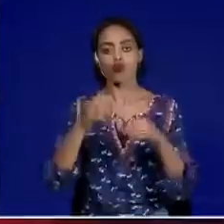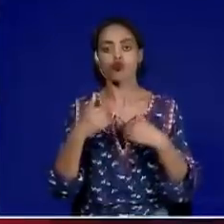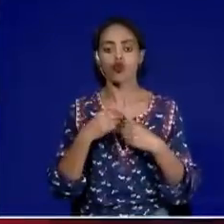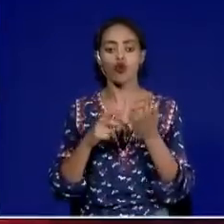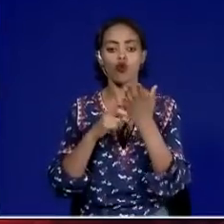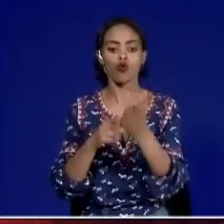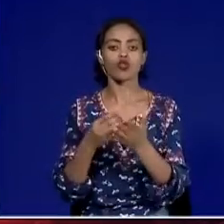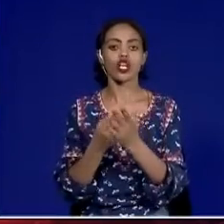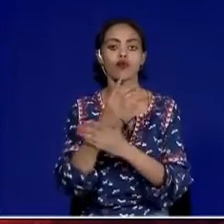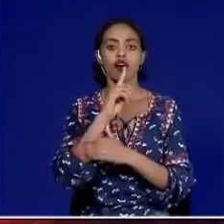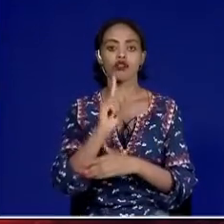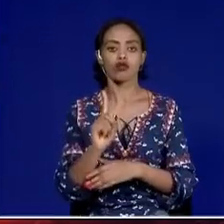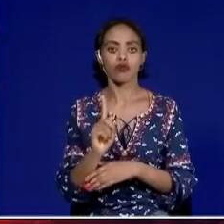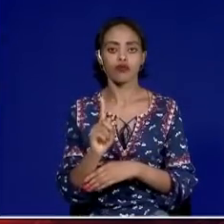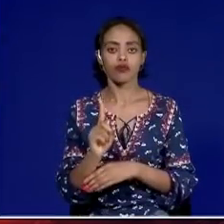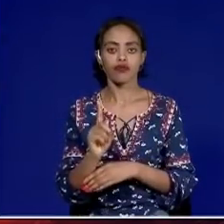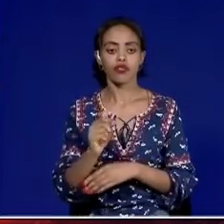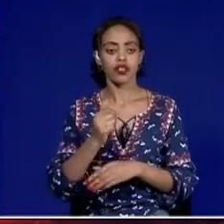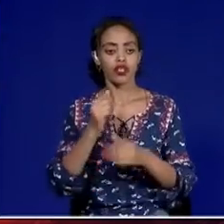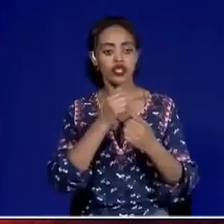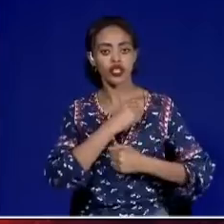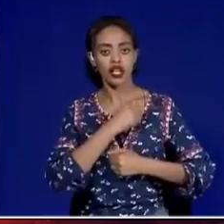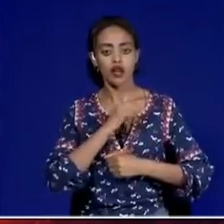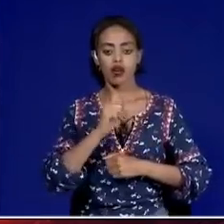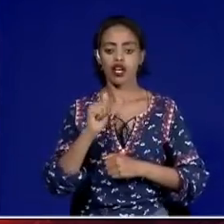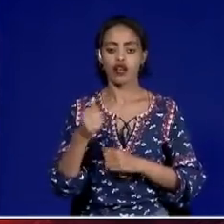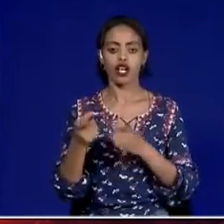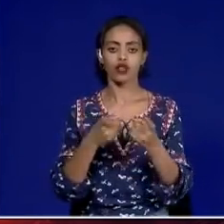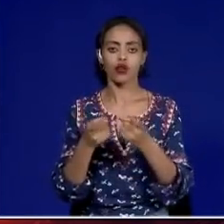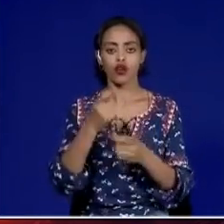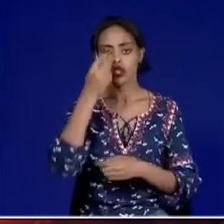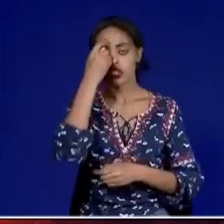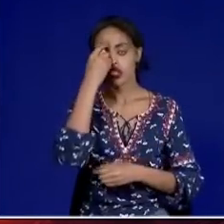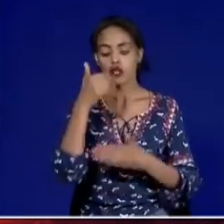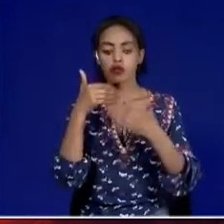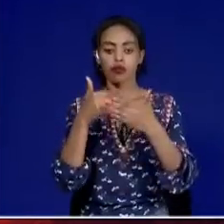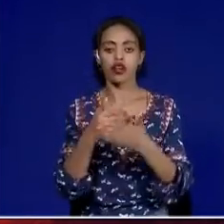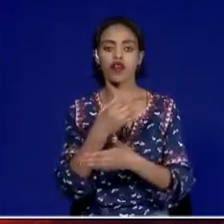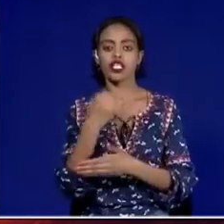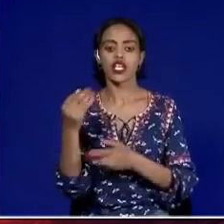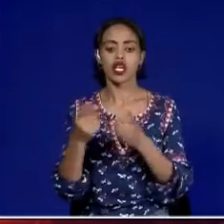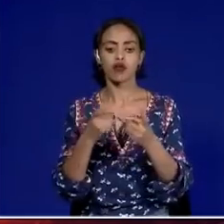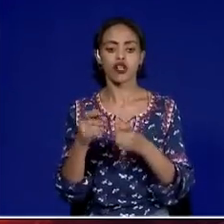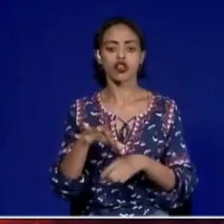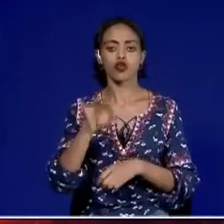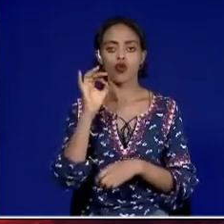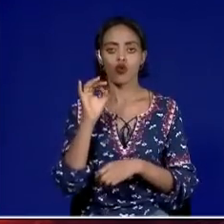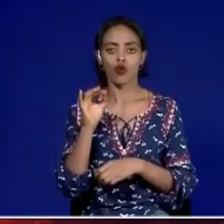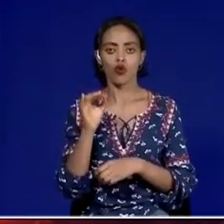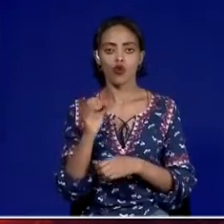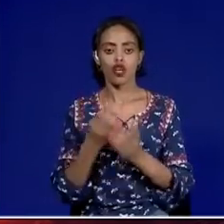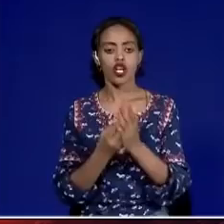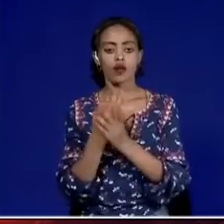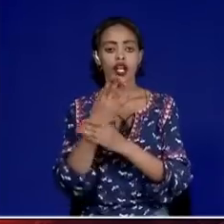لوم دتغادالاي حزبي بعل خال بعل خاتم محضرلو عدل بقربا سناي محدار ترهو لعدل بقربا علمات